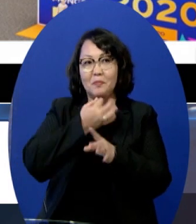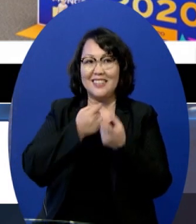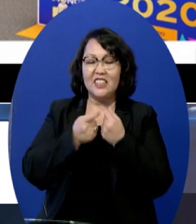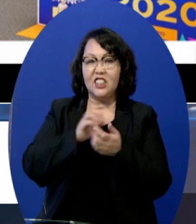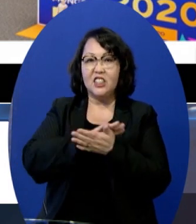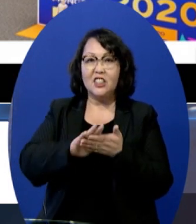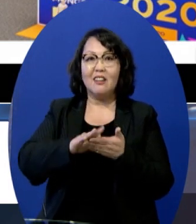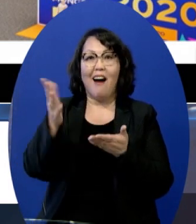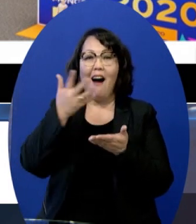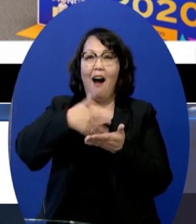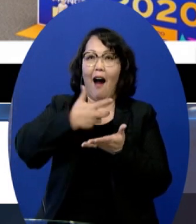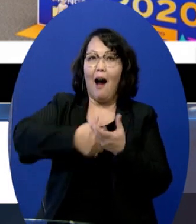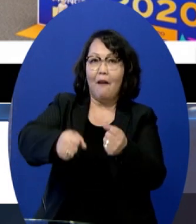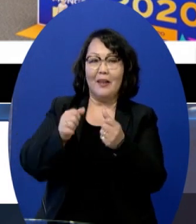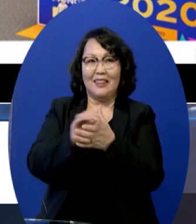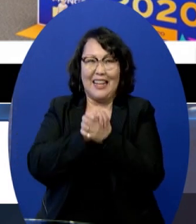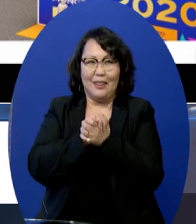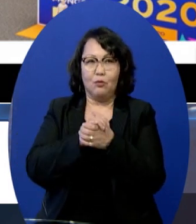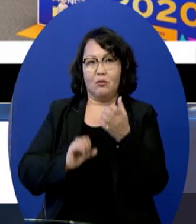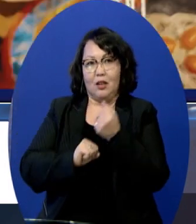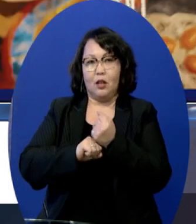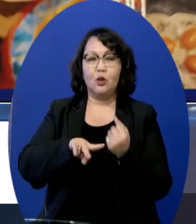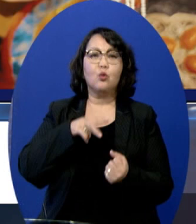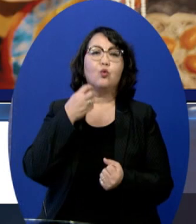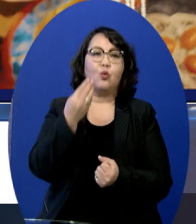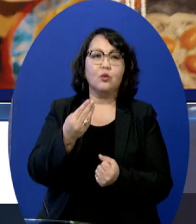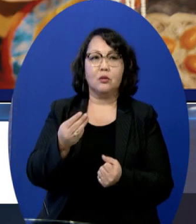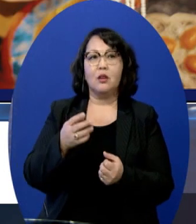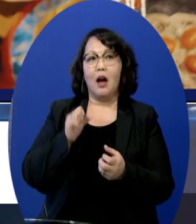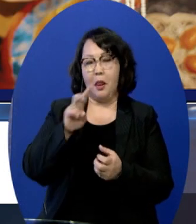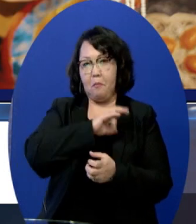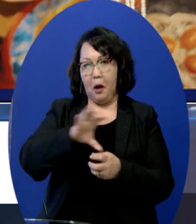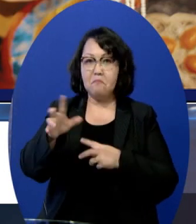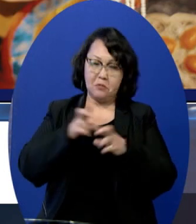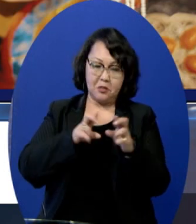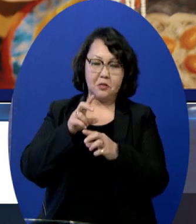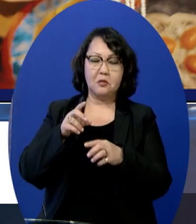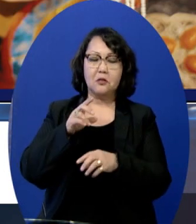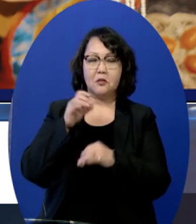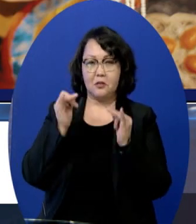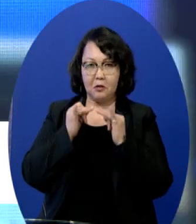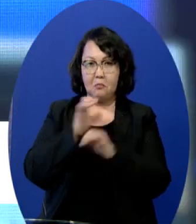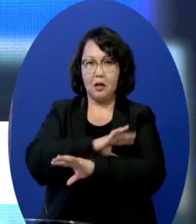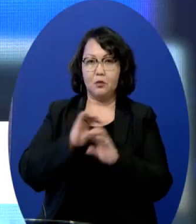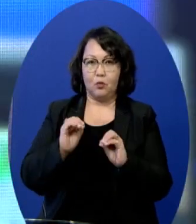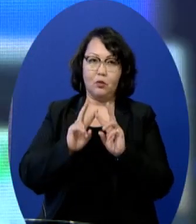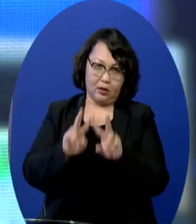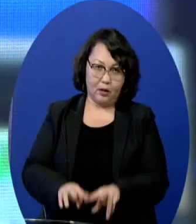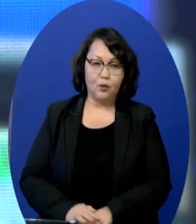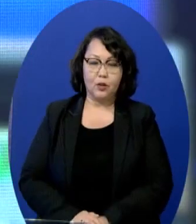зээлийг судлах, найдвартай түншлэх асуудлаар аж ахуйн нэгж бизнес эрхлэгчдэд цахим сургалтаар үргэлжлүүлж хэлнэ.